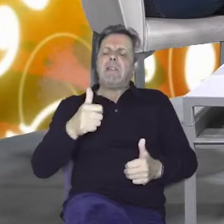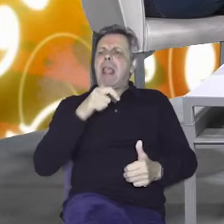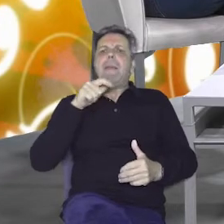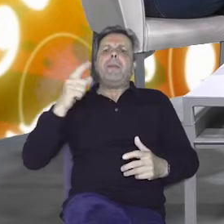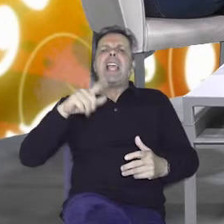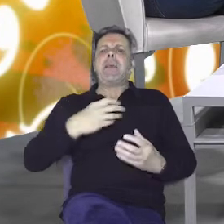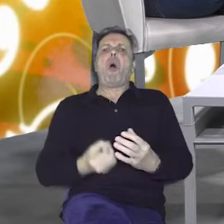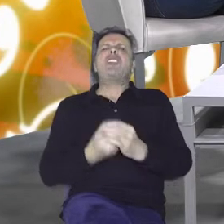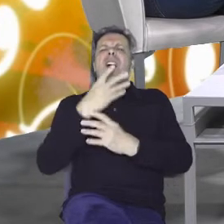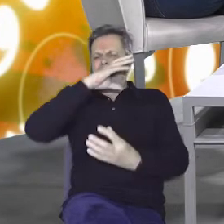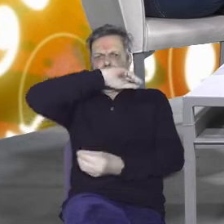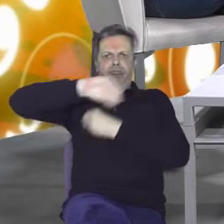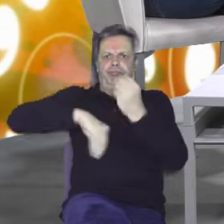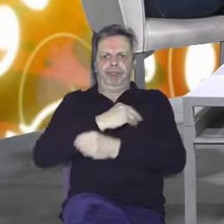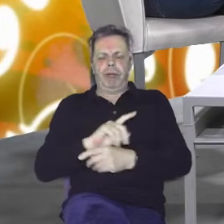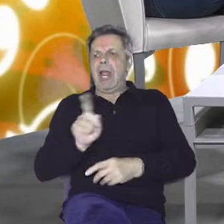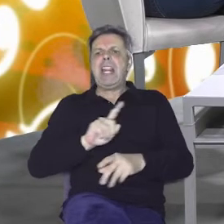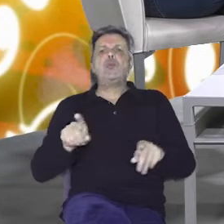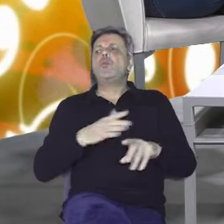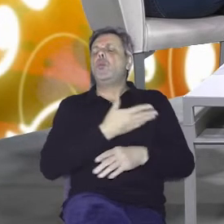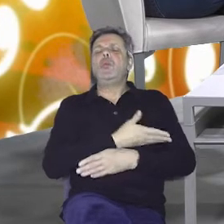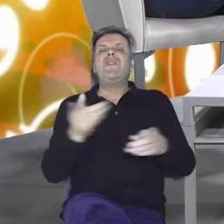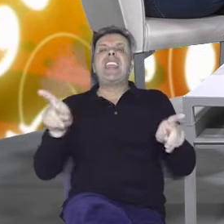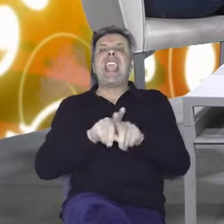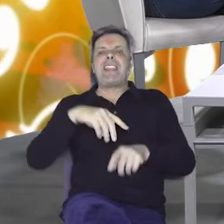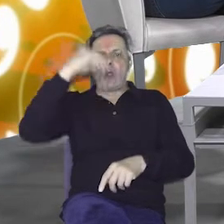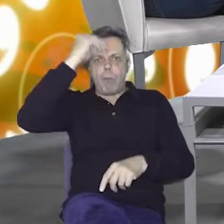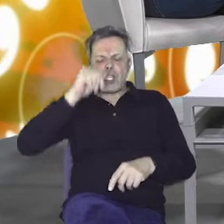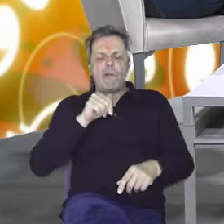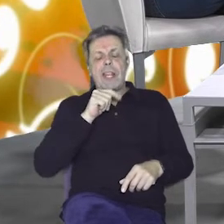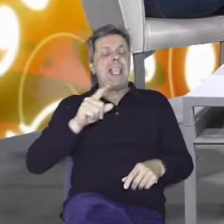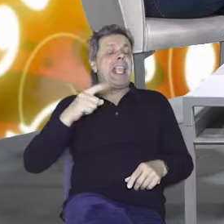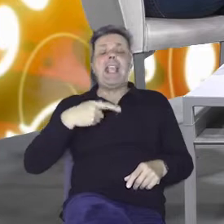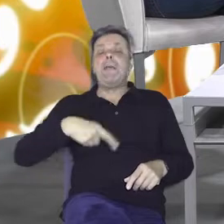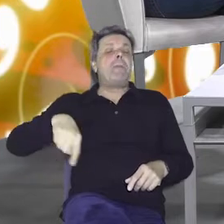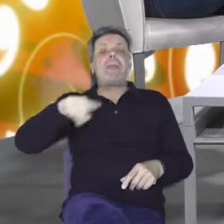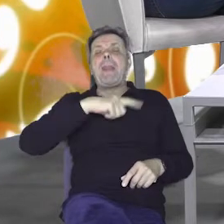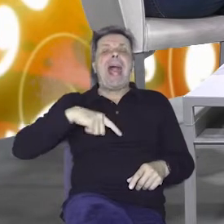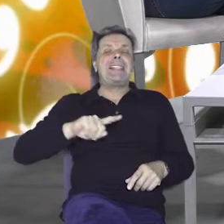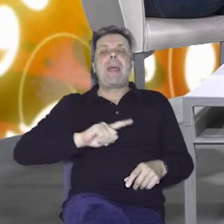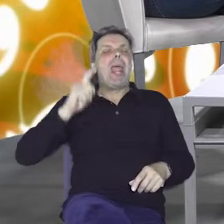svi jednako obrazovani i ne čuju nas svi na isti način.